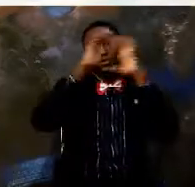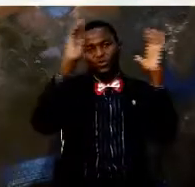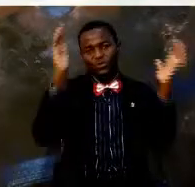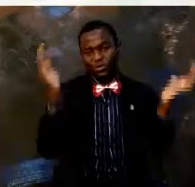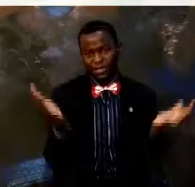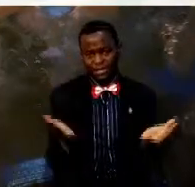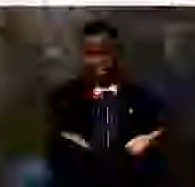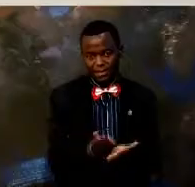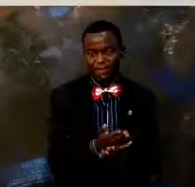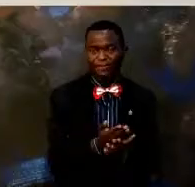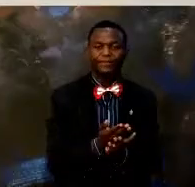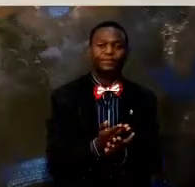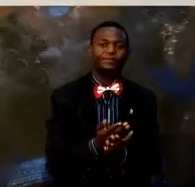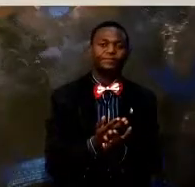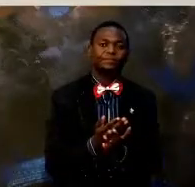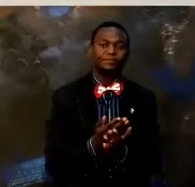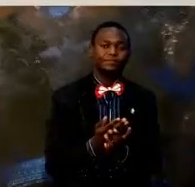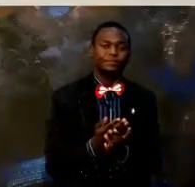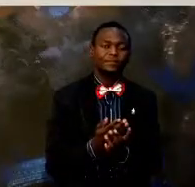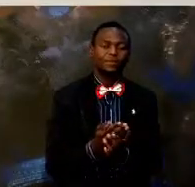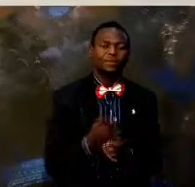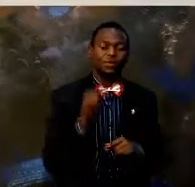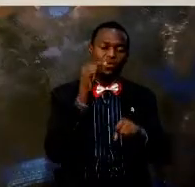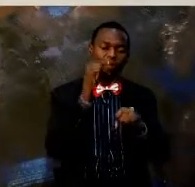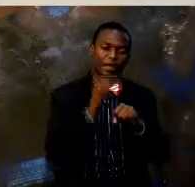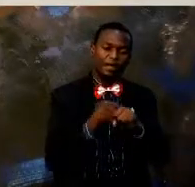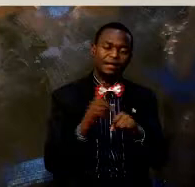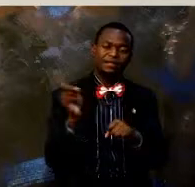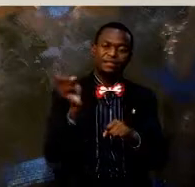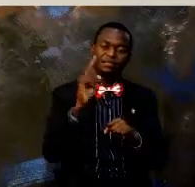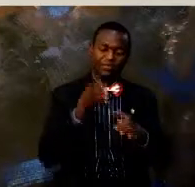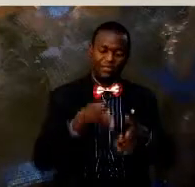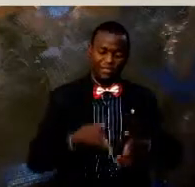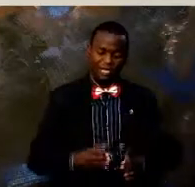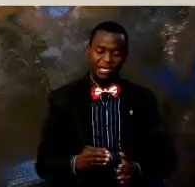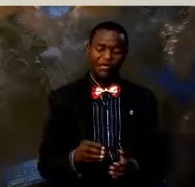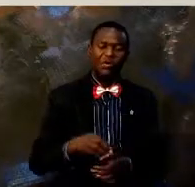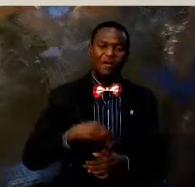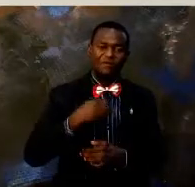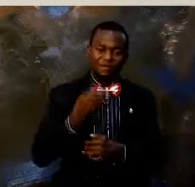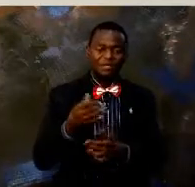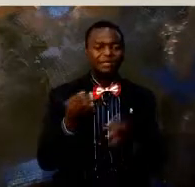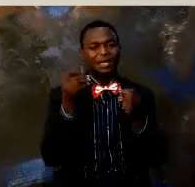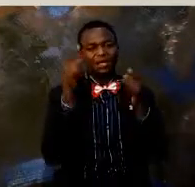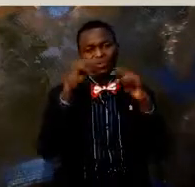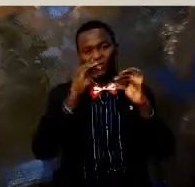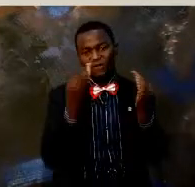haijawako nini? Dunia. Wakati sipozaliwa virindi, alikuwaje?